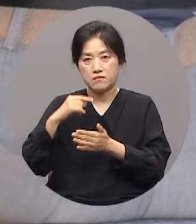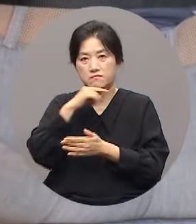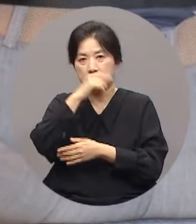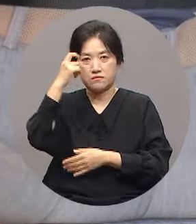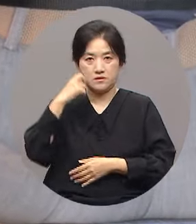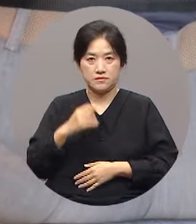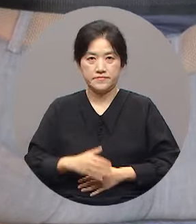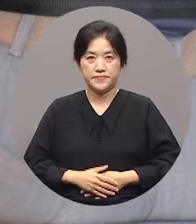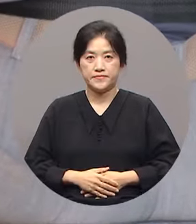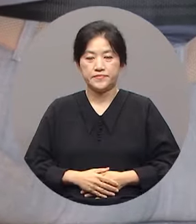줄었습니다